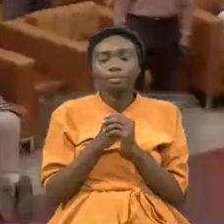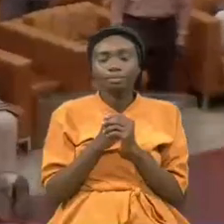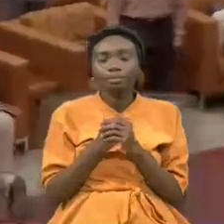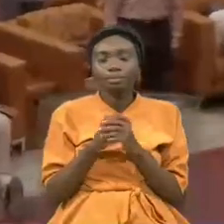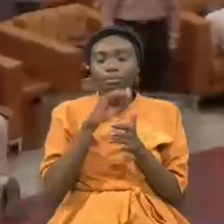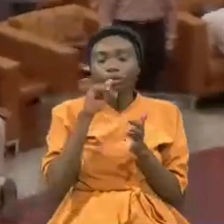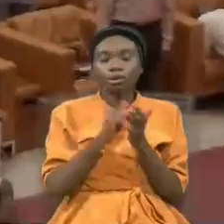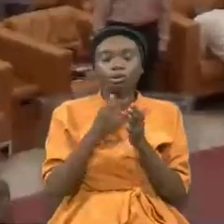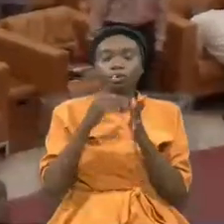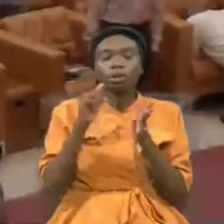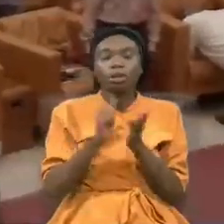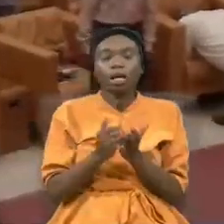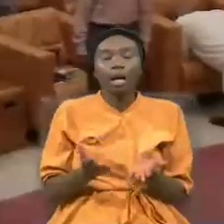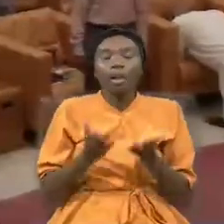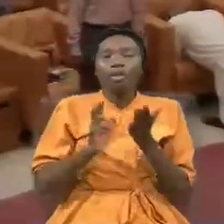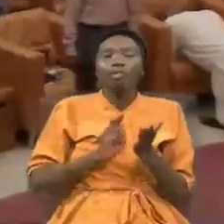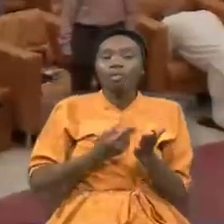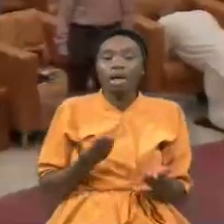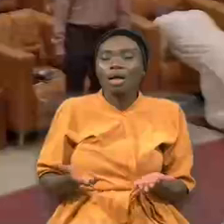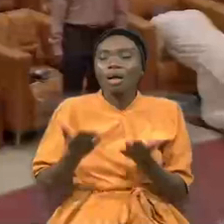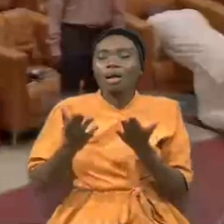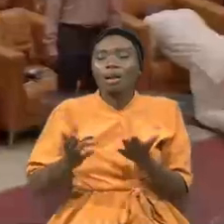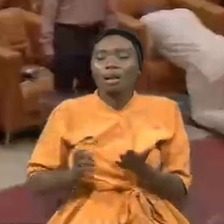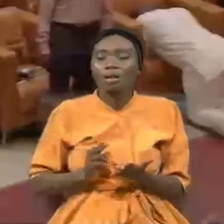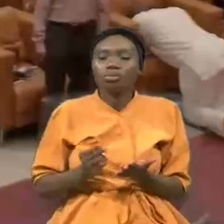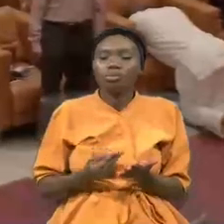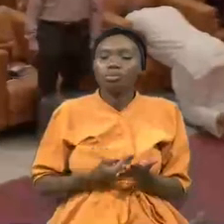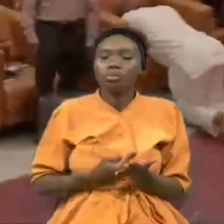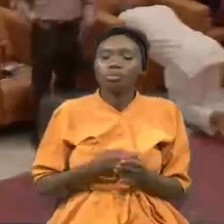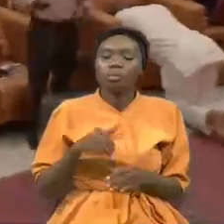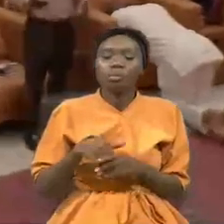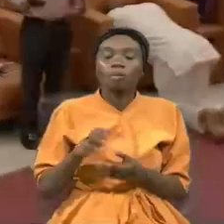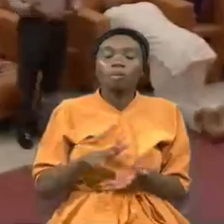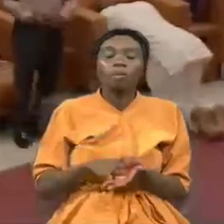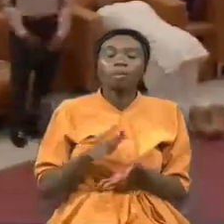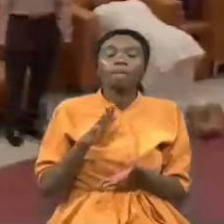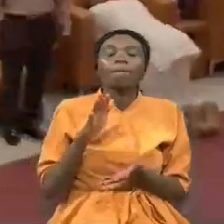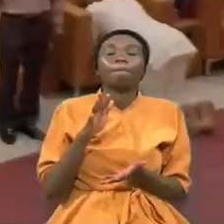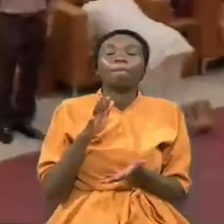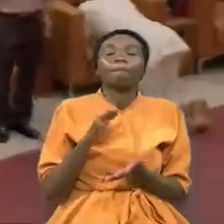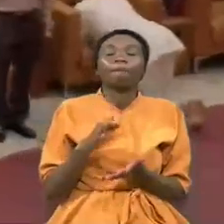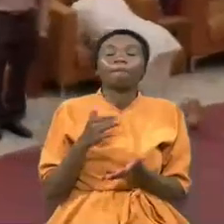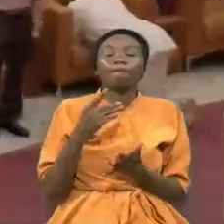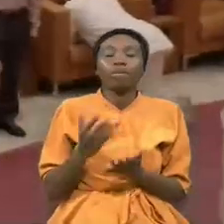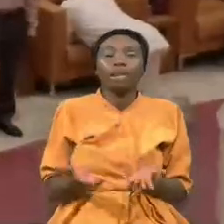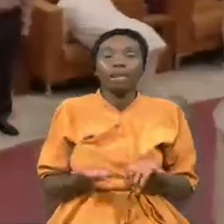C'est lui qui nous élève à la gloire.